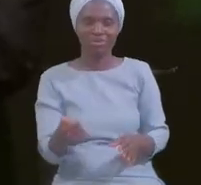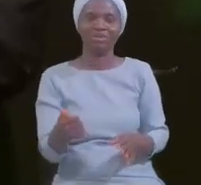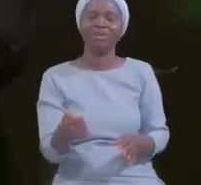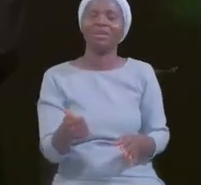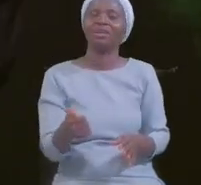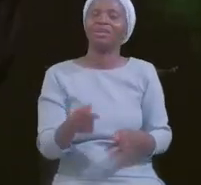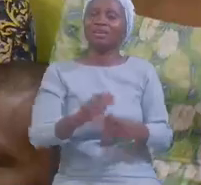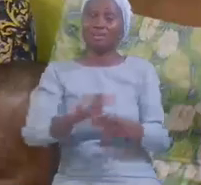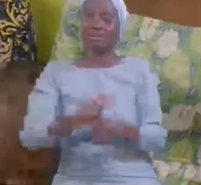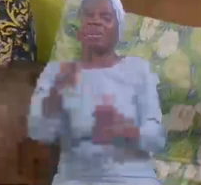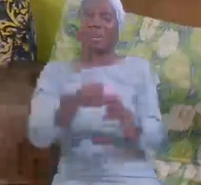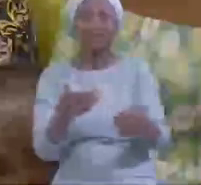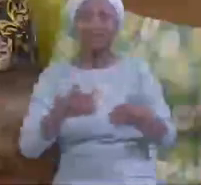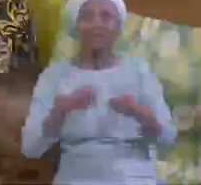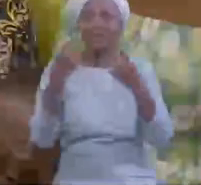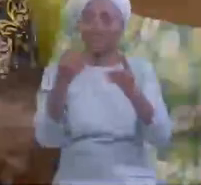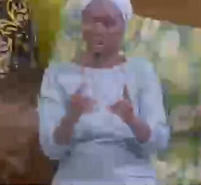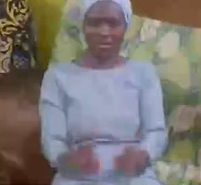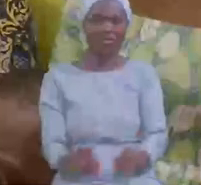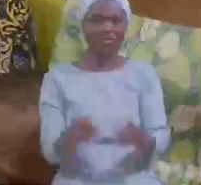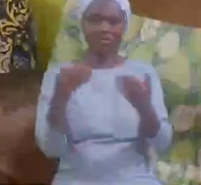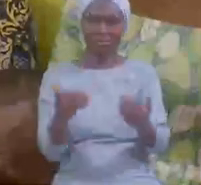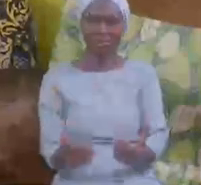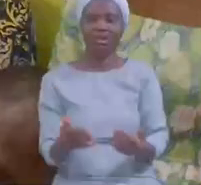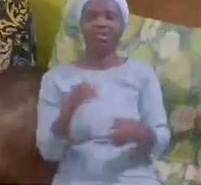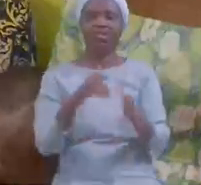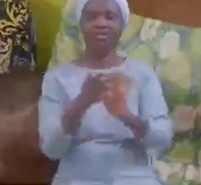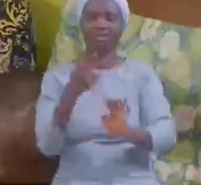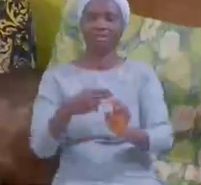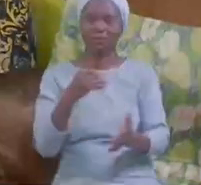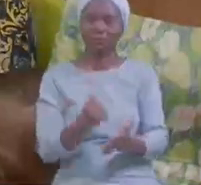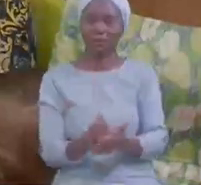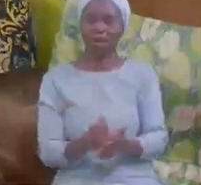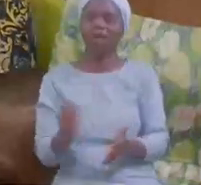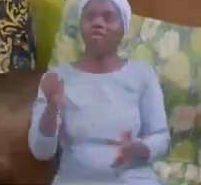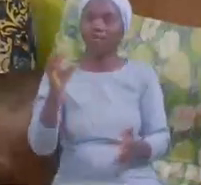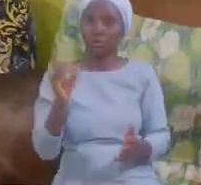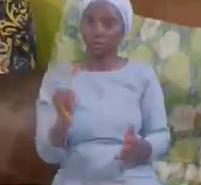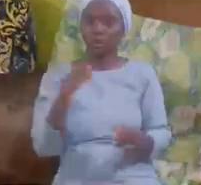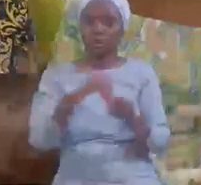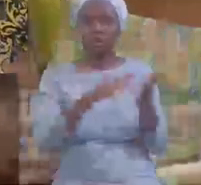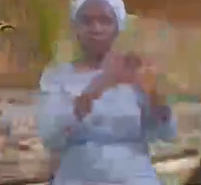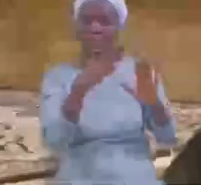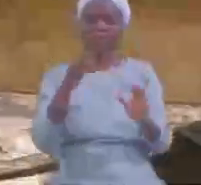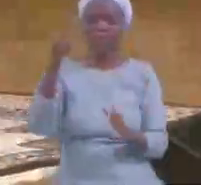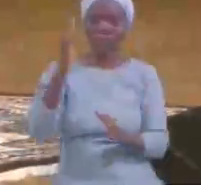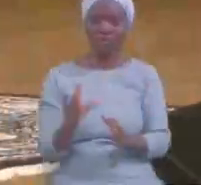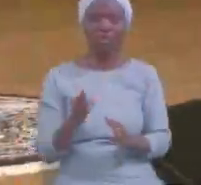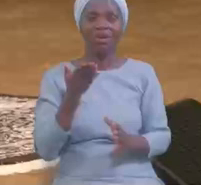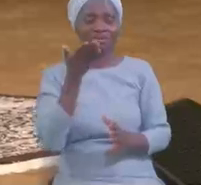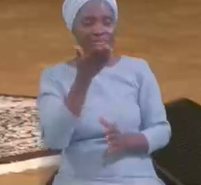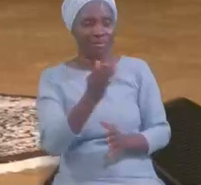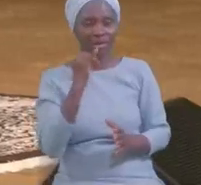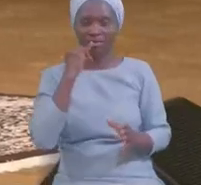réhabilitation. Tout était normalisé. Et en présence de Dieu, il y a